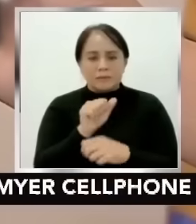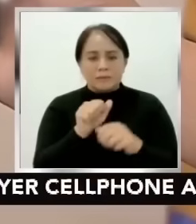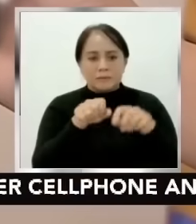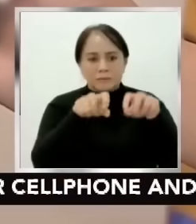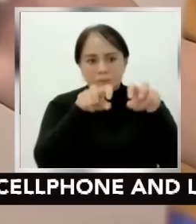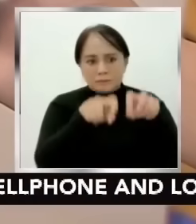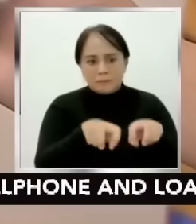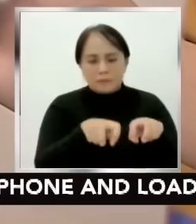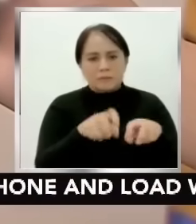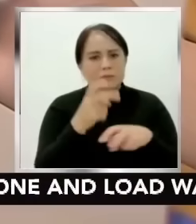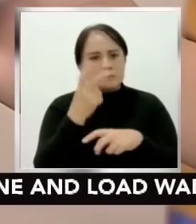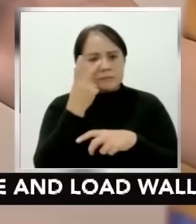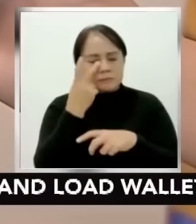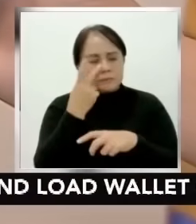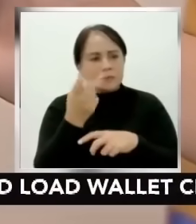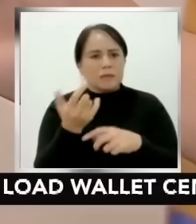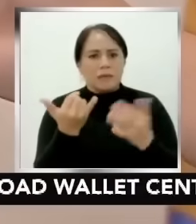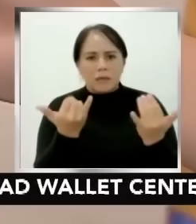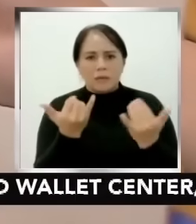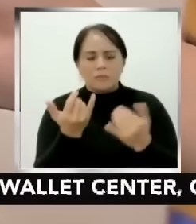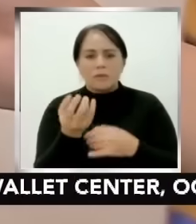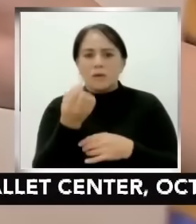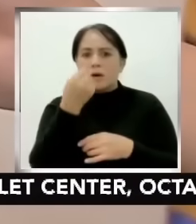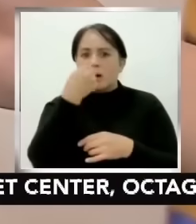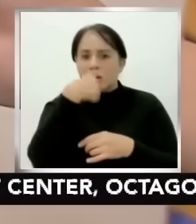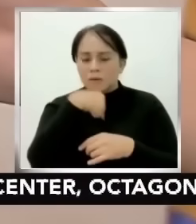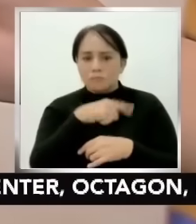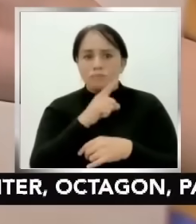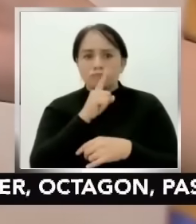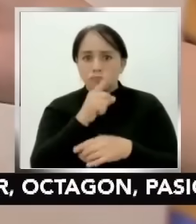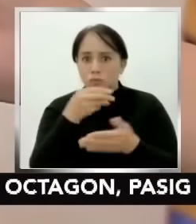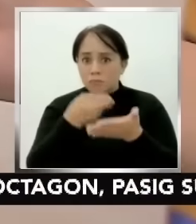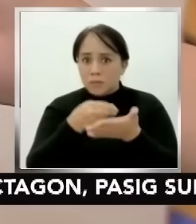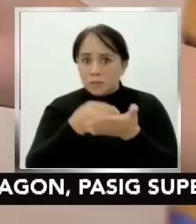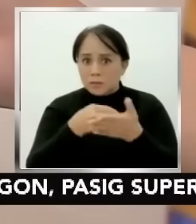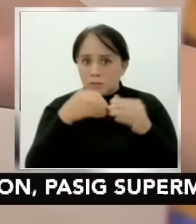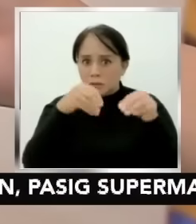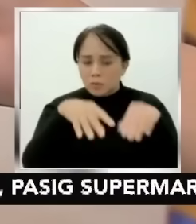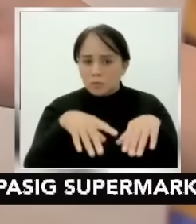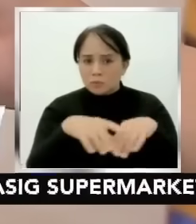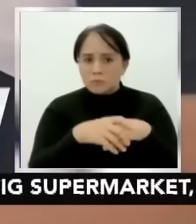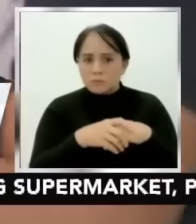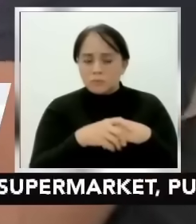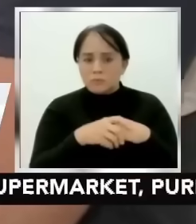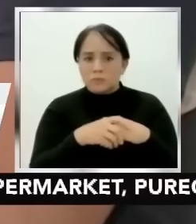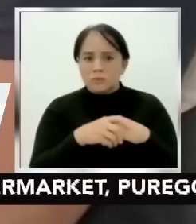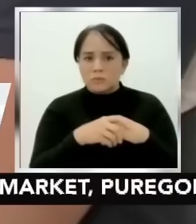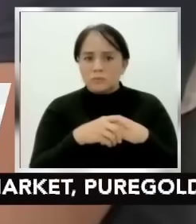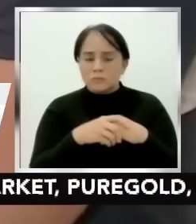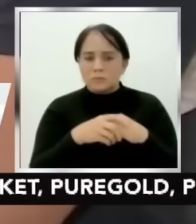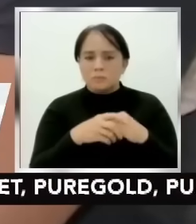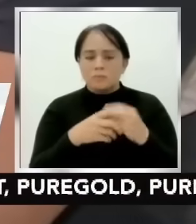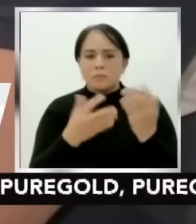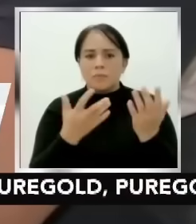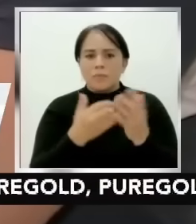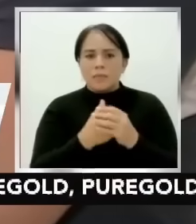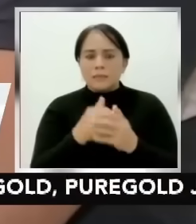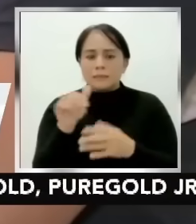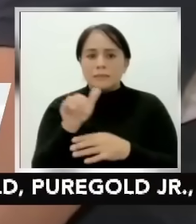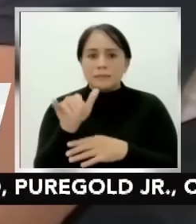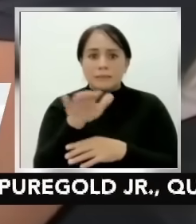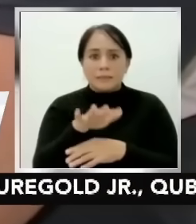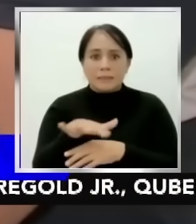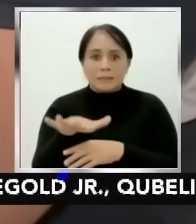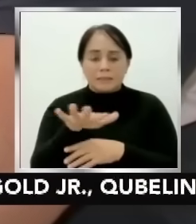natin kung yun nga po bang sinubo niya ay yung perang nawawala, na sinasabing nawawala nung pasahero. Same area din po siya, naganap